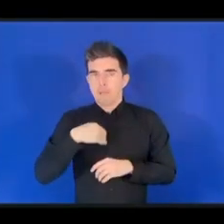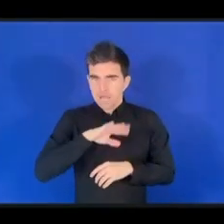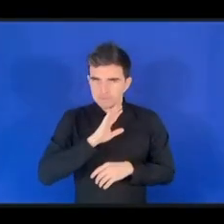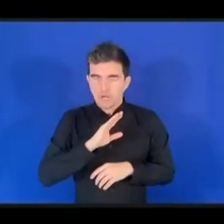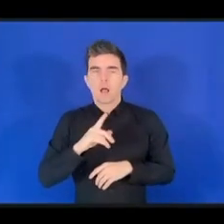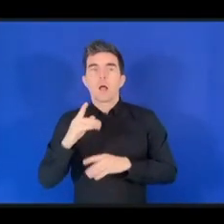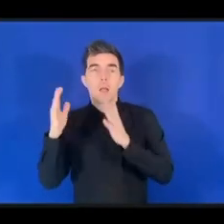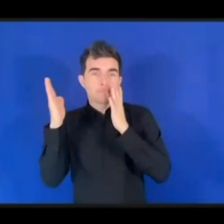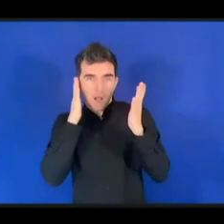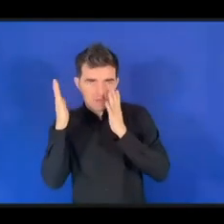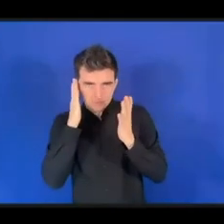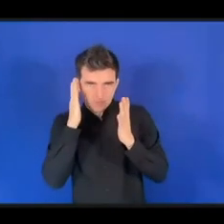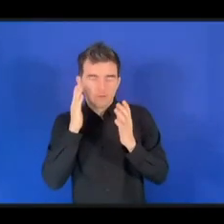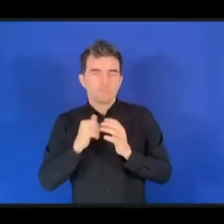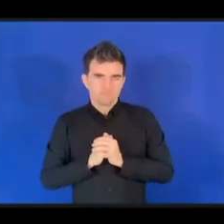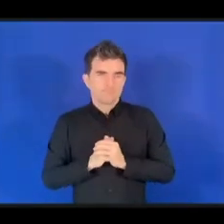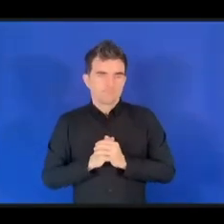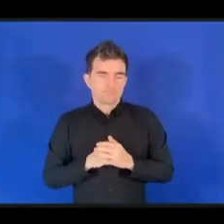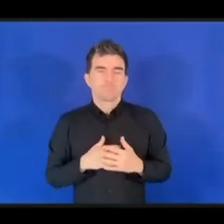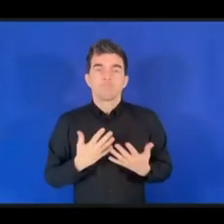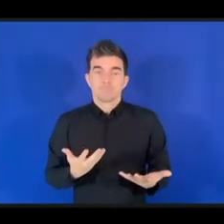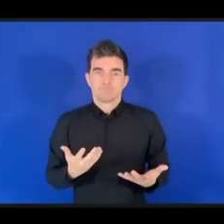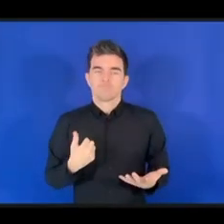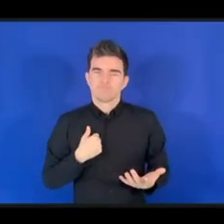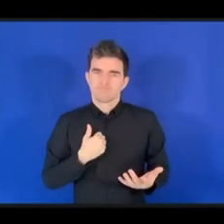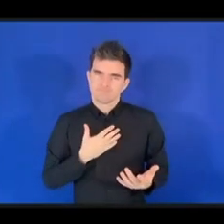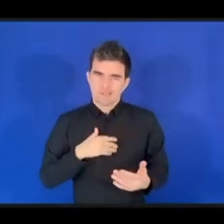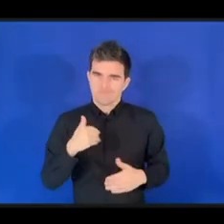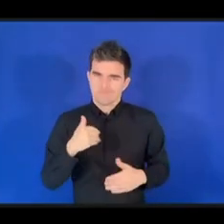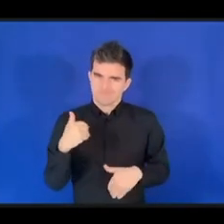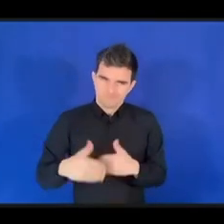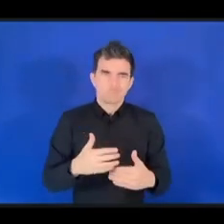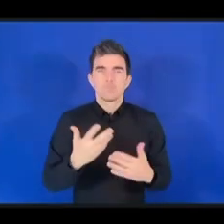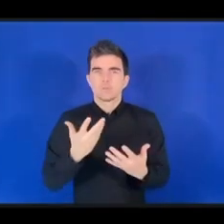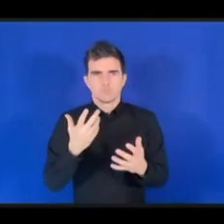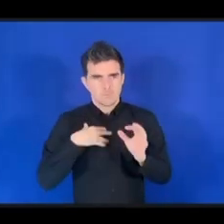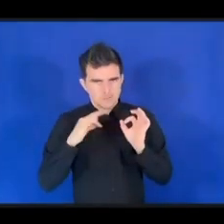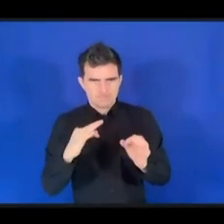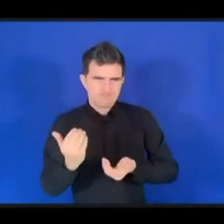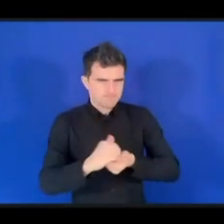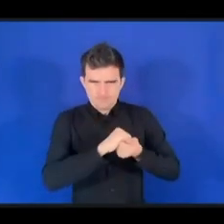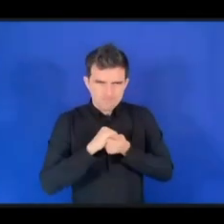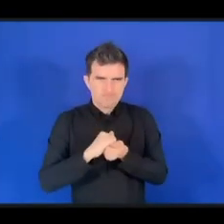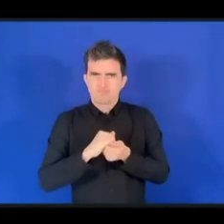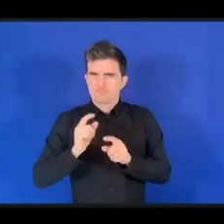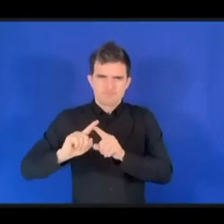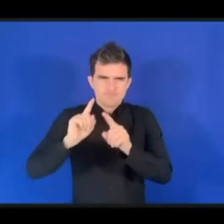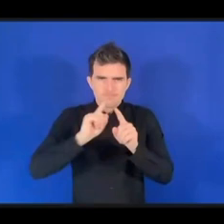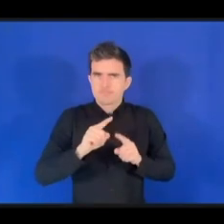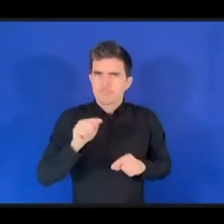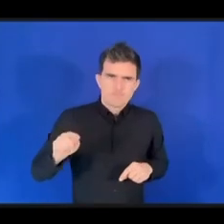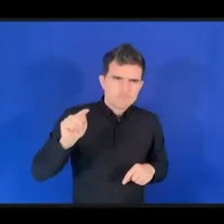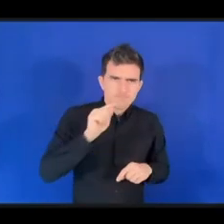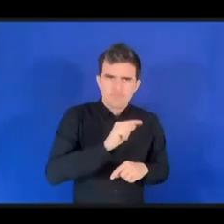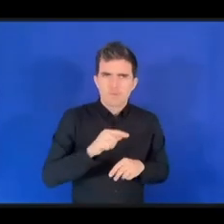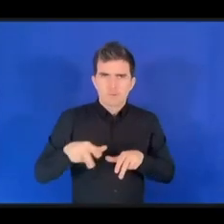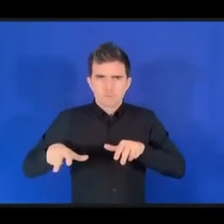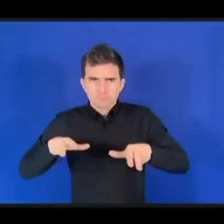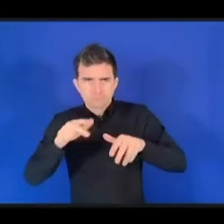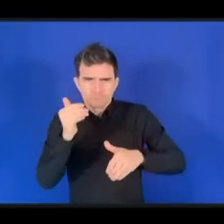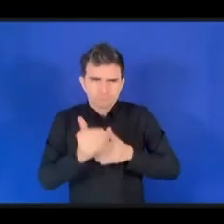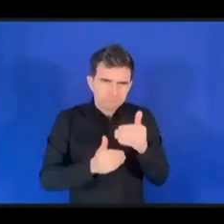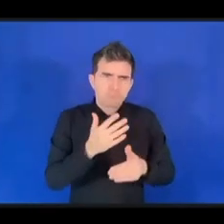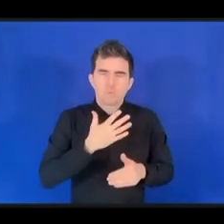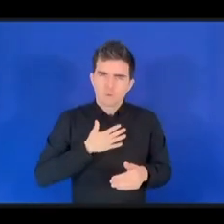وايضا الدعم المقدم لميانمار وباكستان وماليزيا في هذا الصدد وهناك